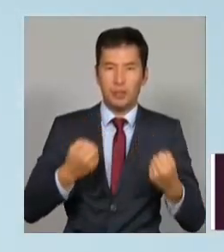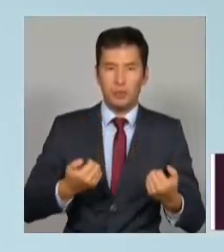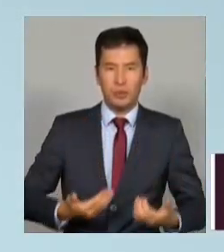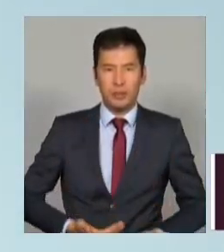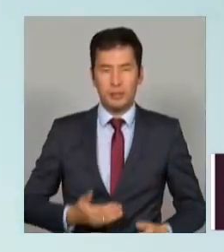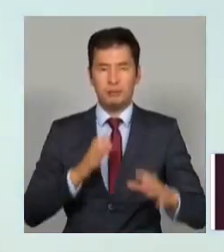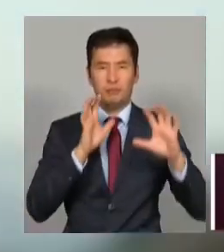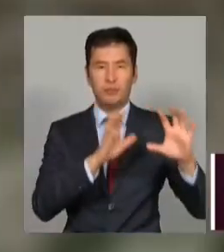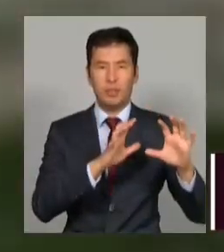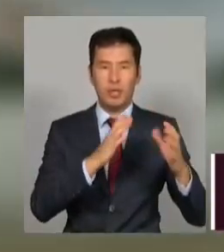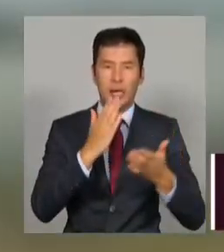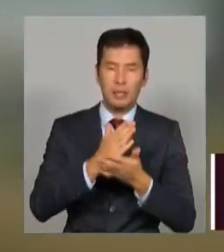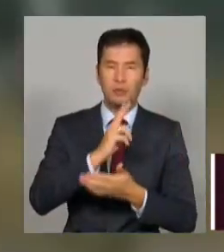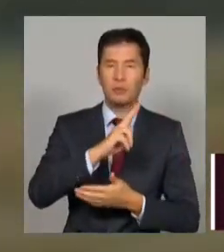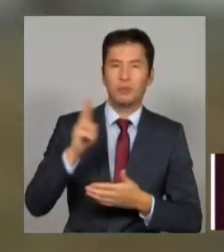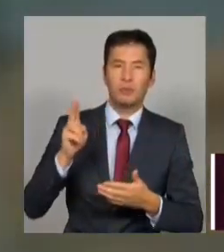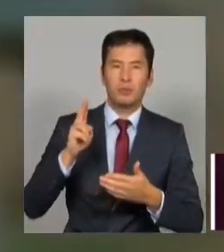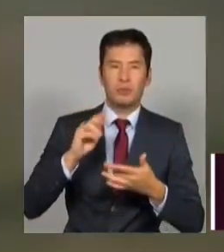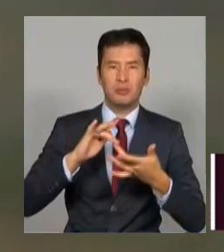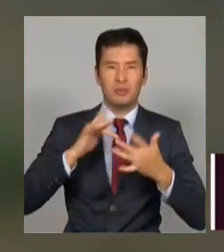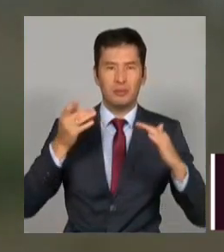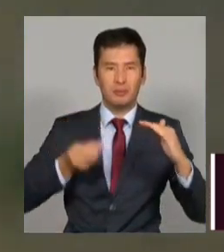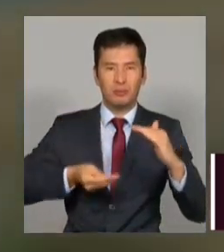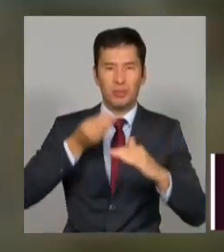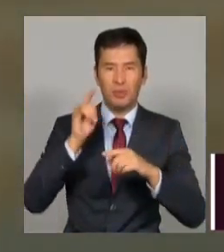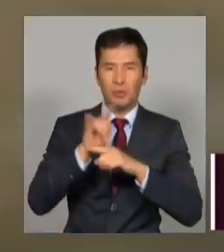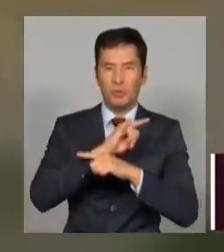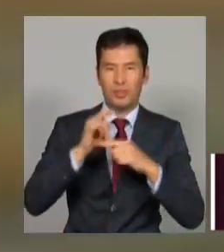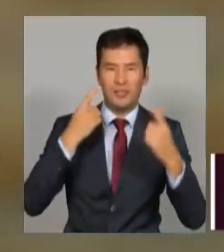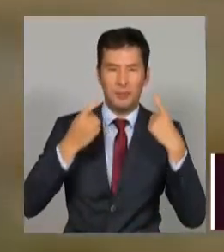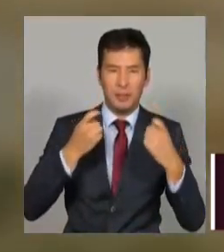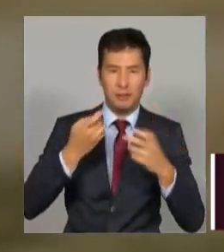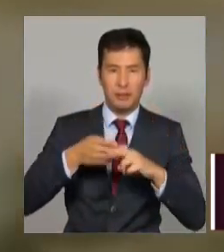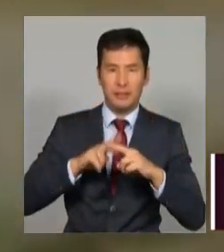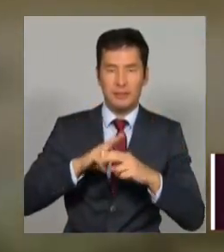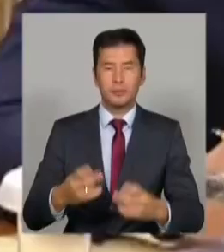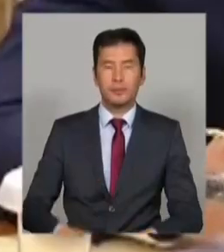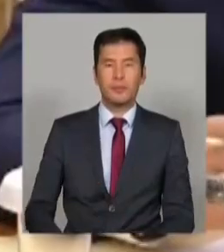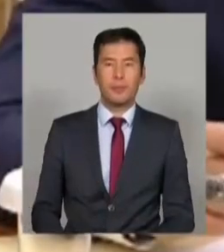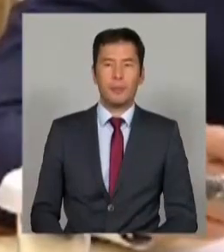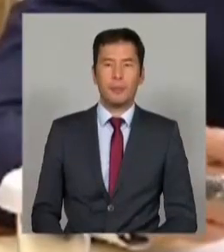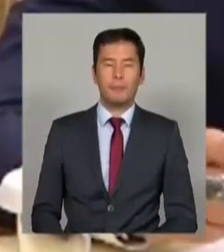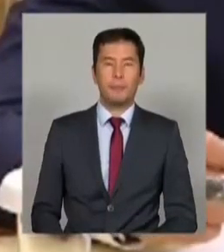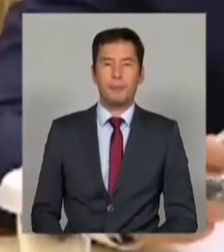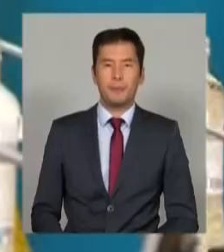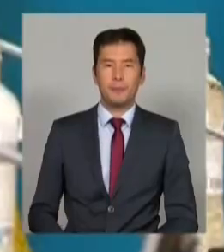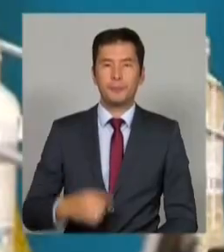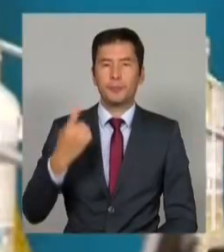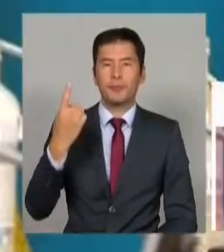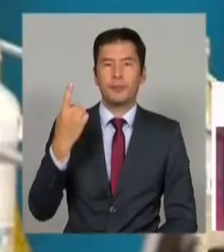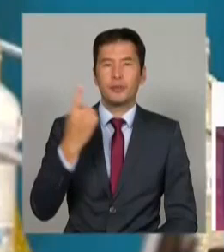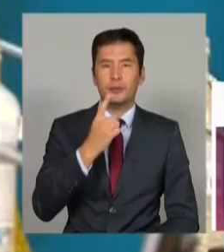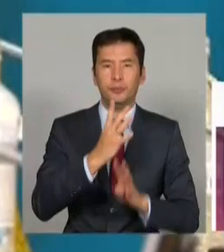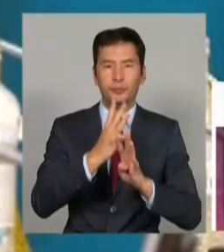Оқиға туралы жалған ақпараттың таралуына жол бермеу үшін шаралар қабылдау жөнінде де тапсырмалар берілді. Бірінші мәселе.